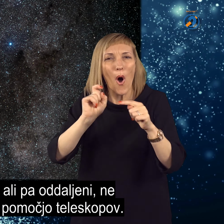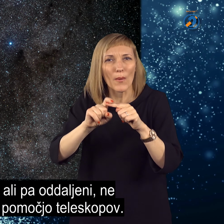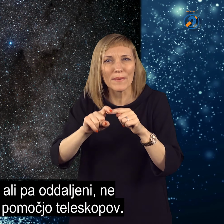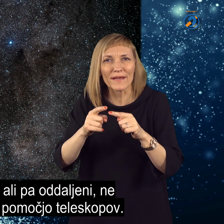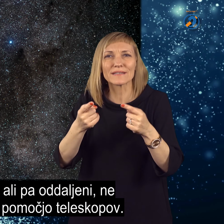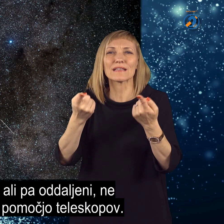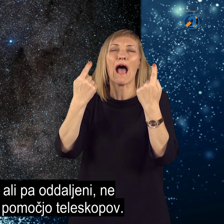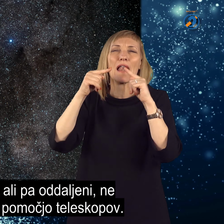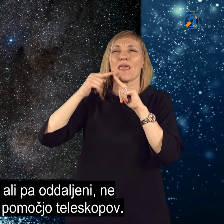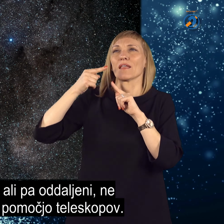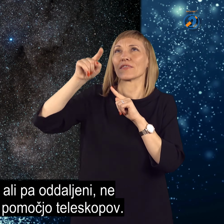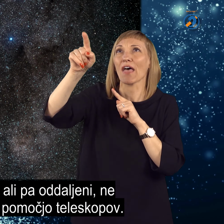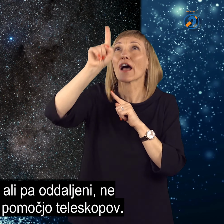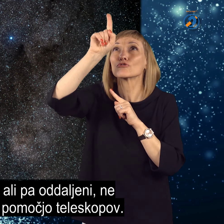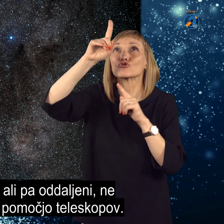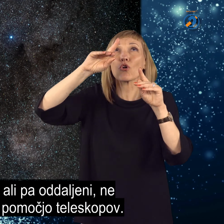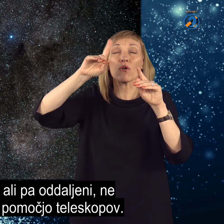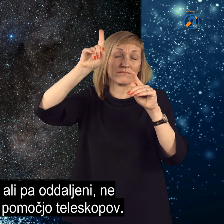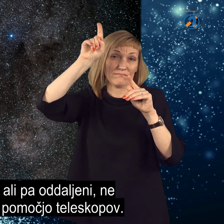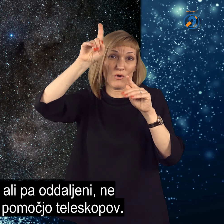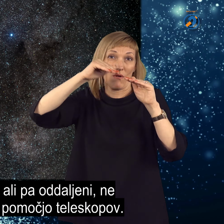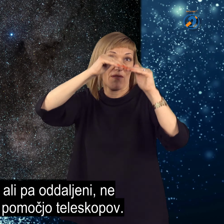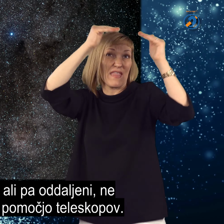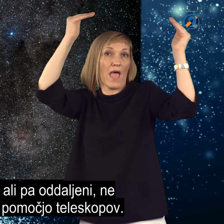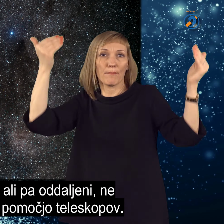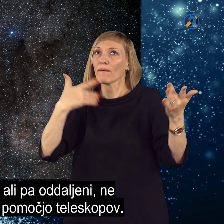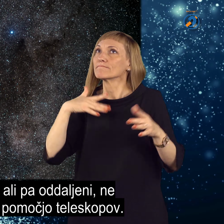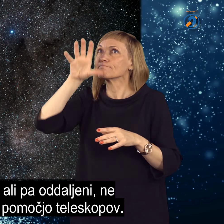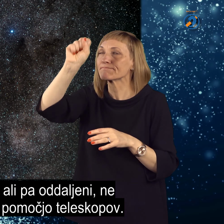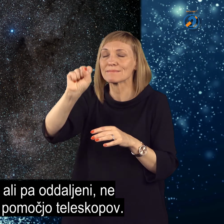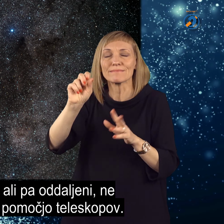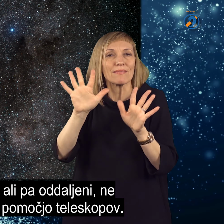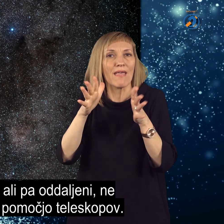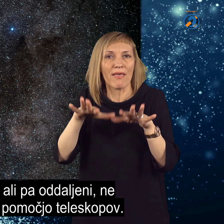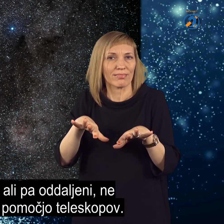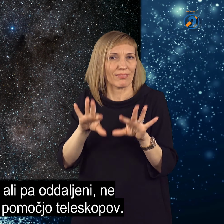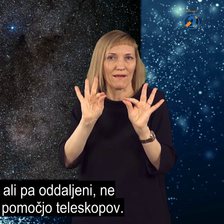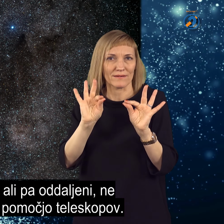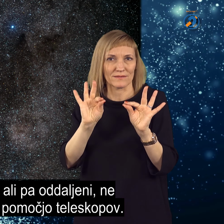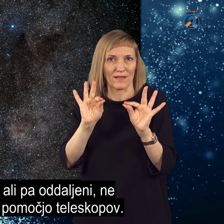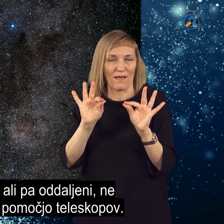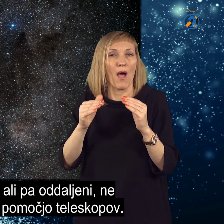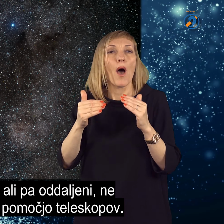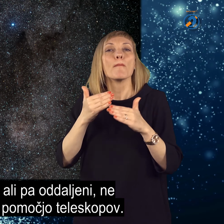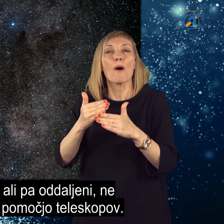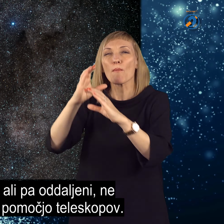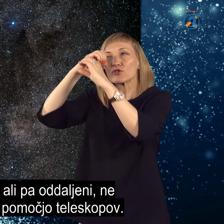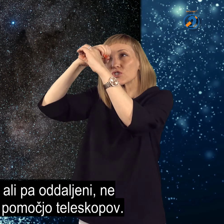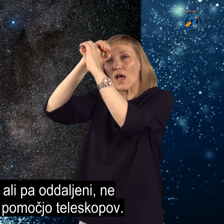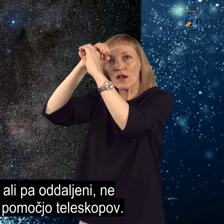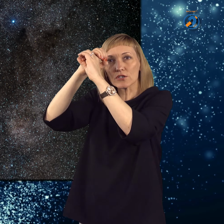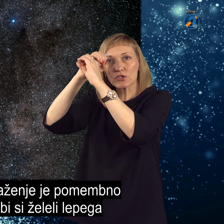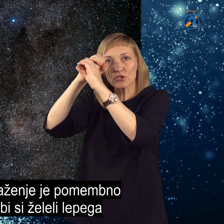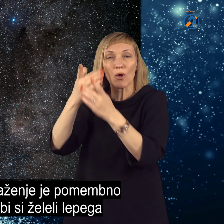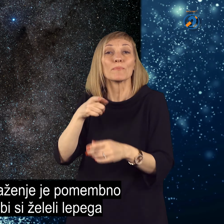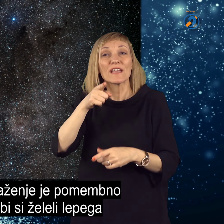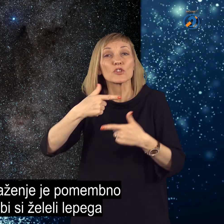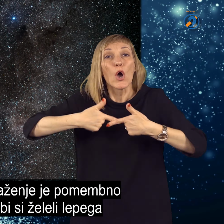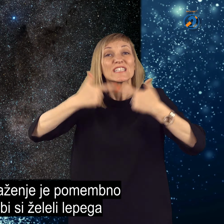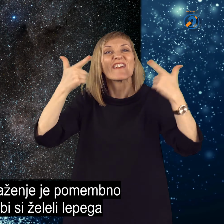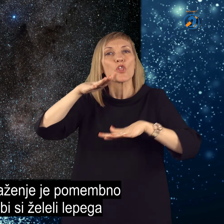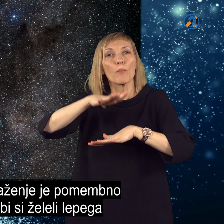svetli ali pa oddaljeni, teh ne uspemo zaznati s pomočjo teleskopov. In svetlobno